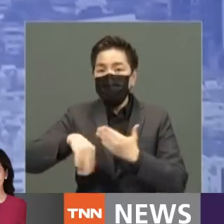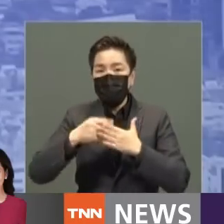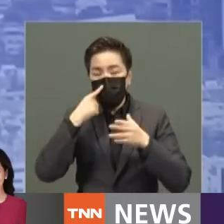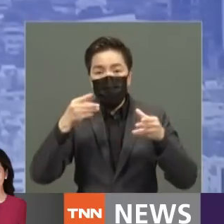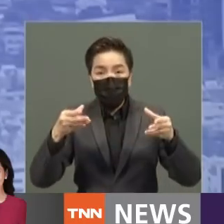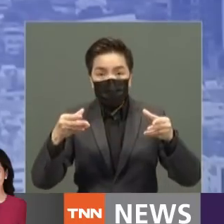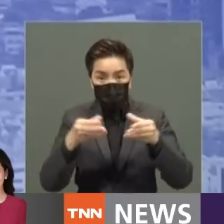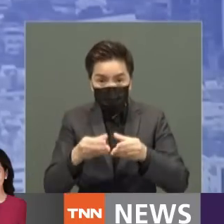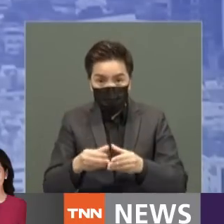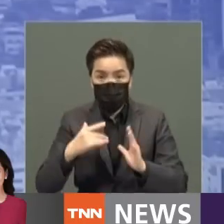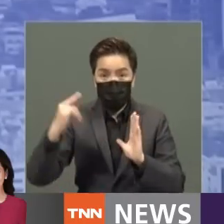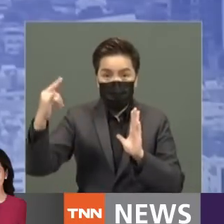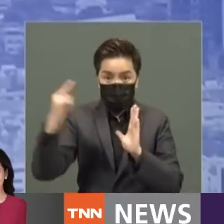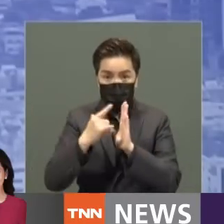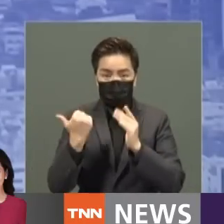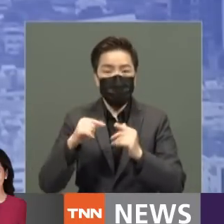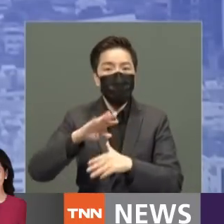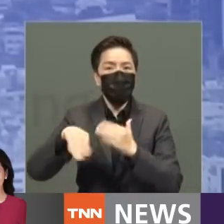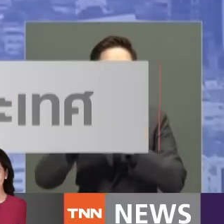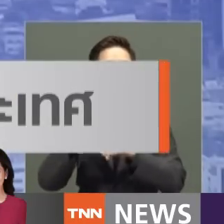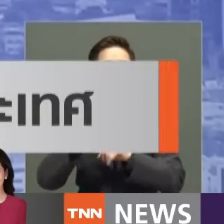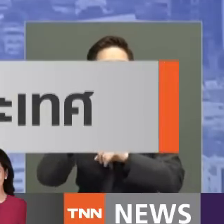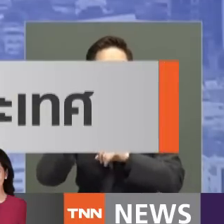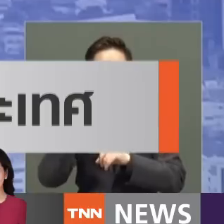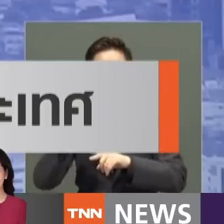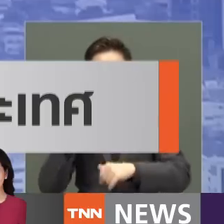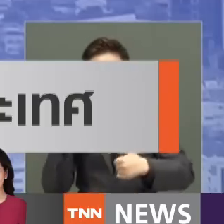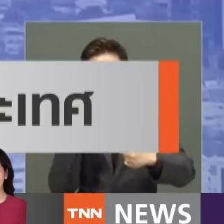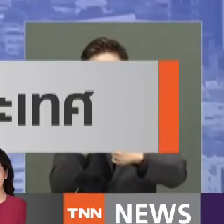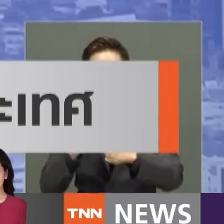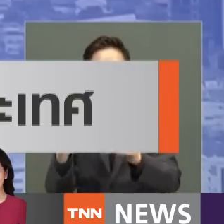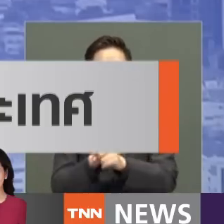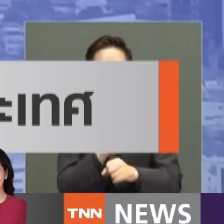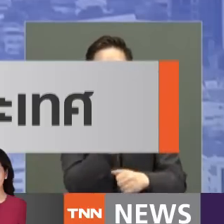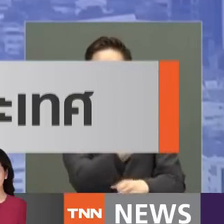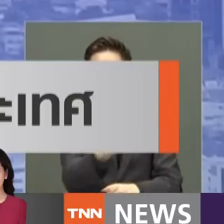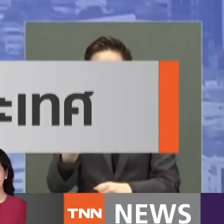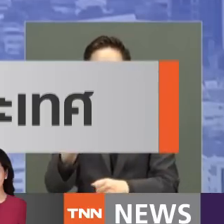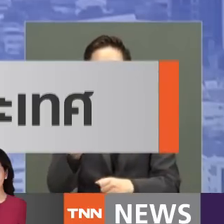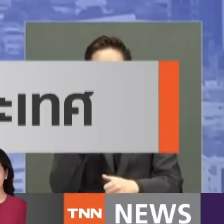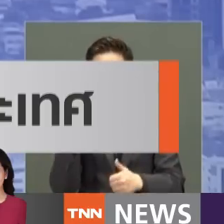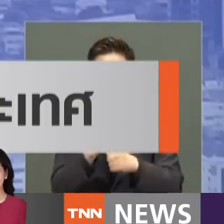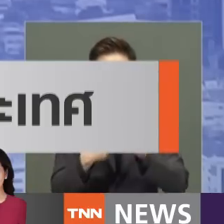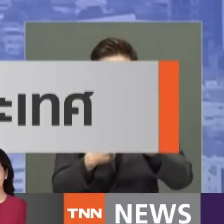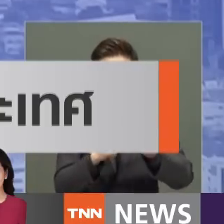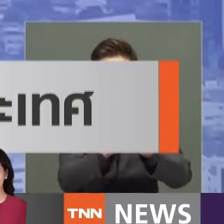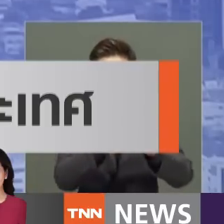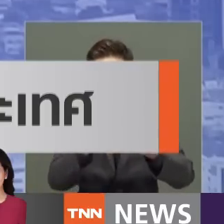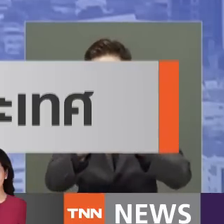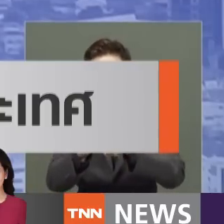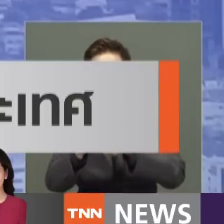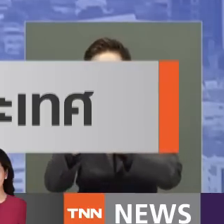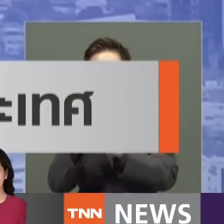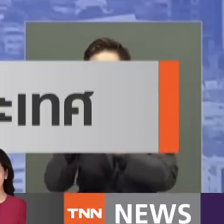แถลงว่าพลเอกประยุทธ์จันทร์โอชานายกรัฐมนตรีและรัฐมนตรีว่าการกระทรวงกลาโหมลงนามในข้อกำหนดตาม